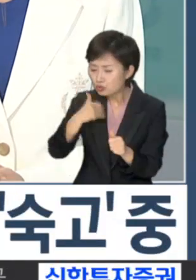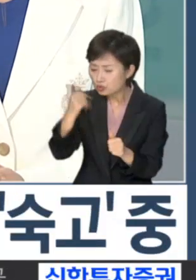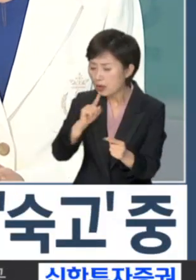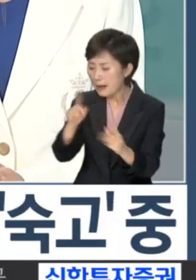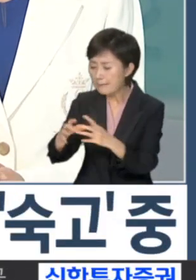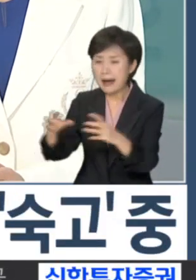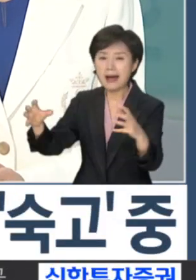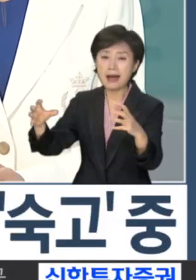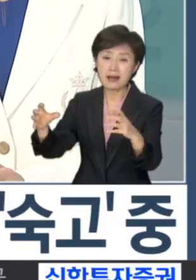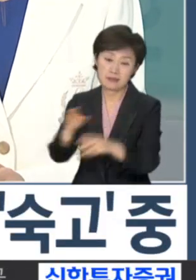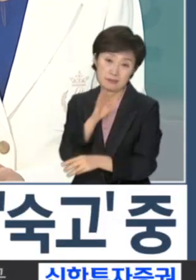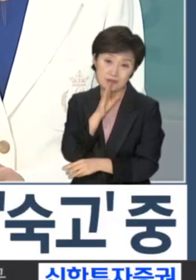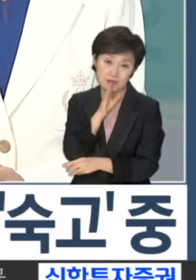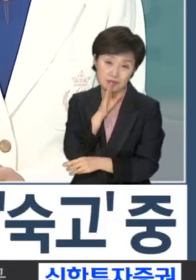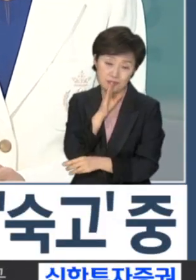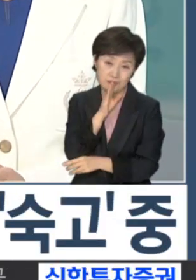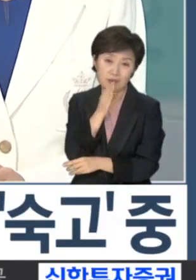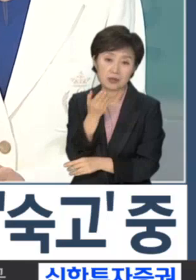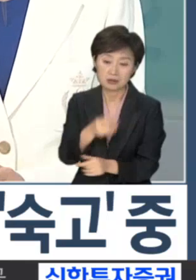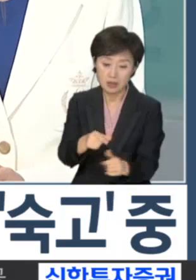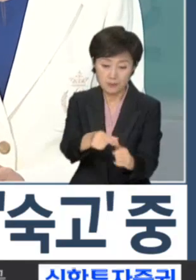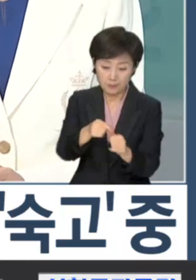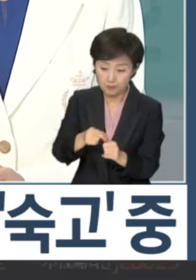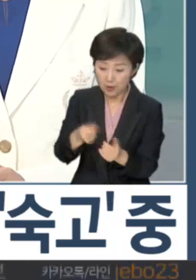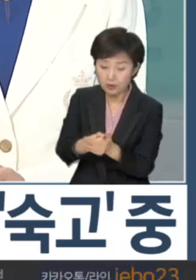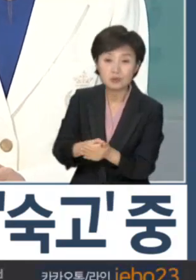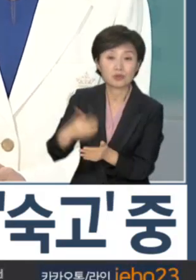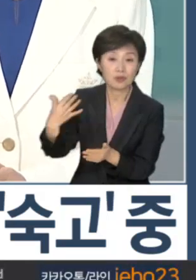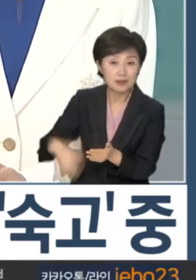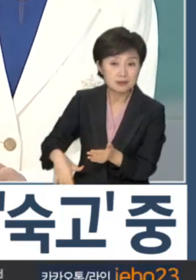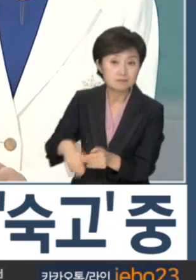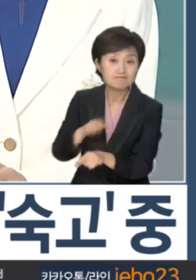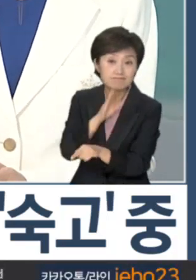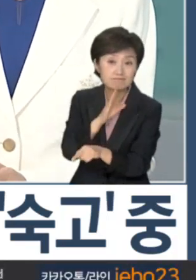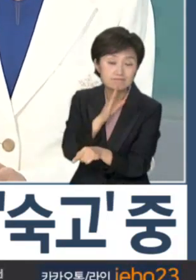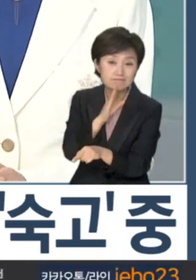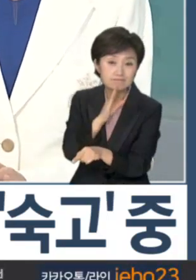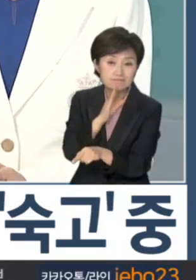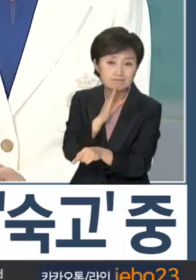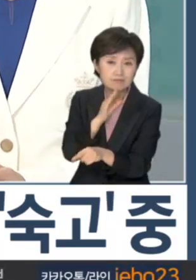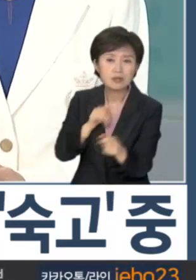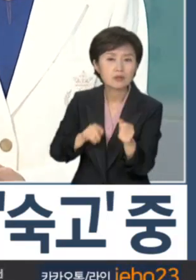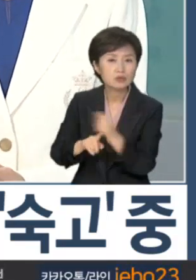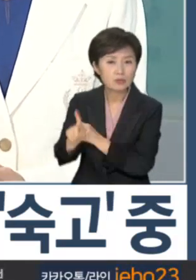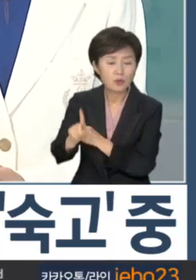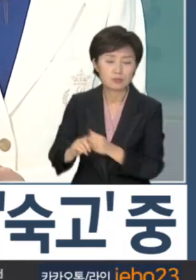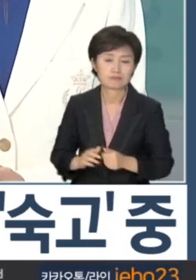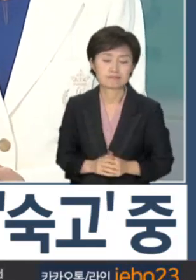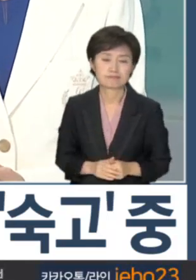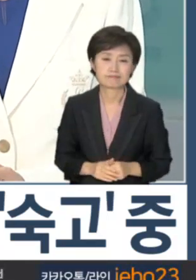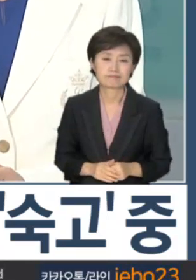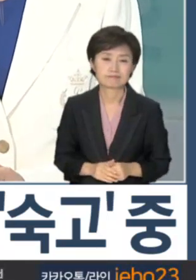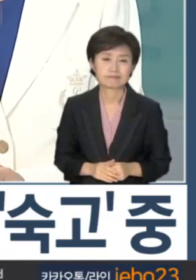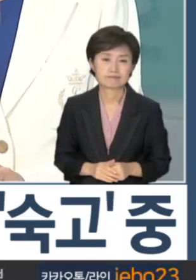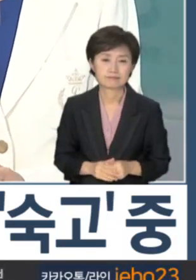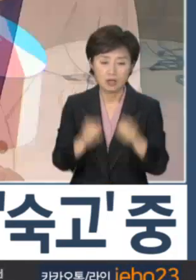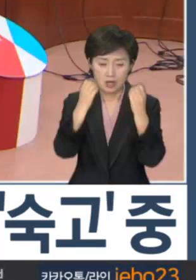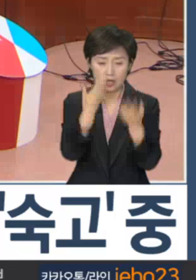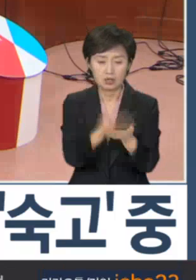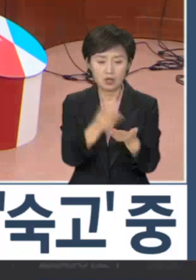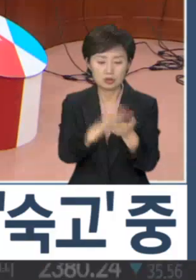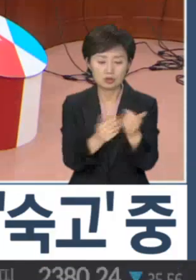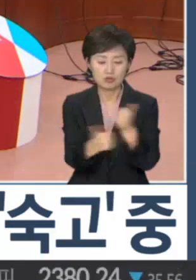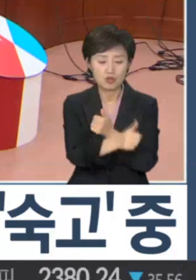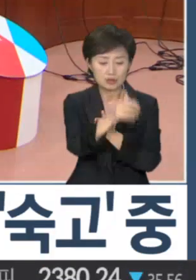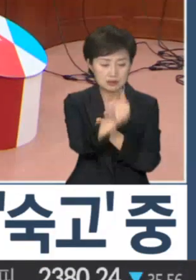나오긴 했는데 지금 결정은 안 됐어요. 장고가 이어지고 있거든요. 어떤 네. 배경으로 이해하면 될까요? 혁신위원장 인선이라는 게